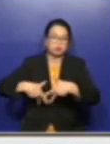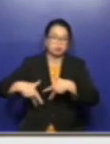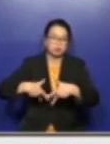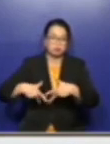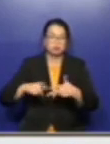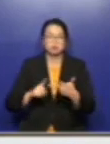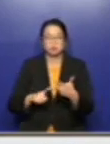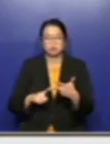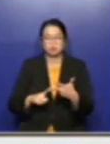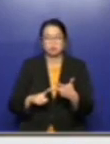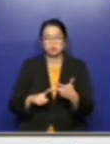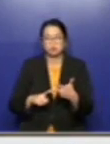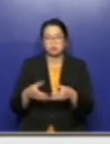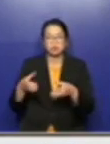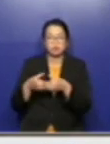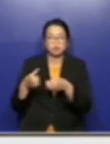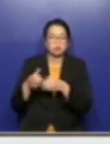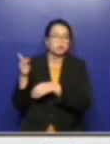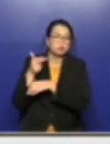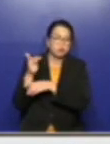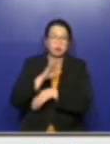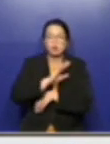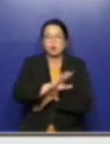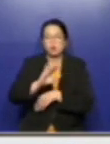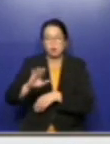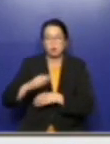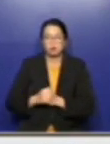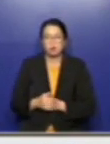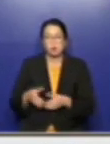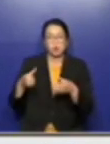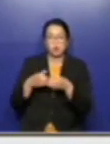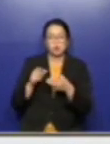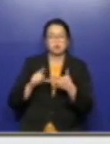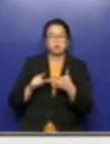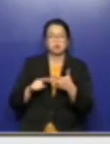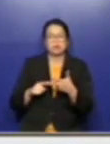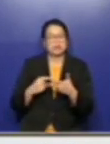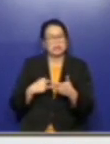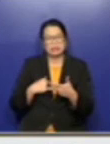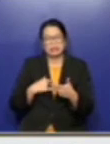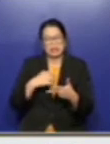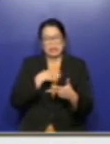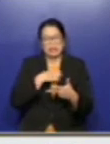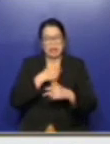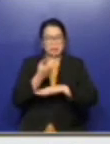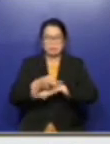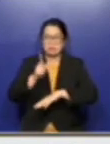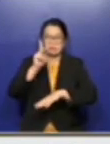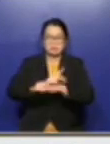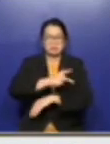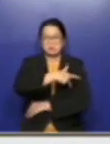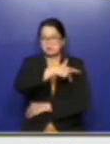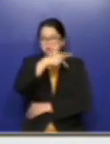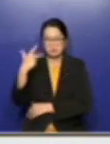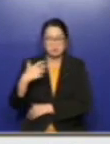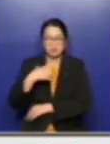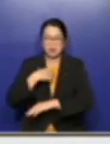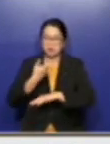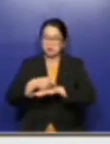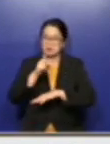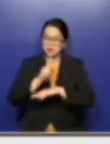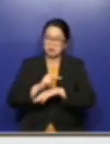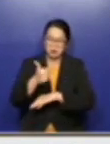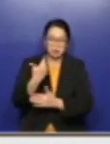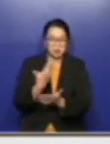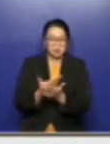3ก็คือสื่อสารมวลชนพวกเดียวกับท่านเนี่ยแหละครับบอกโอ้โหถ้าเป็นไปได้อยากไปนั่งเป็นประธานไทย PBS เงินเดือนดี